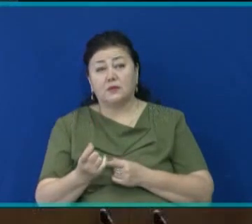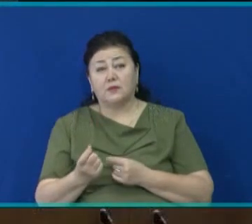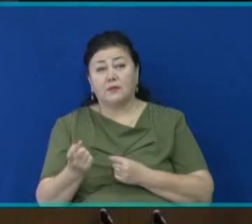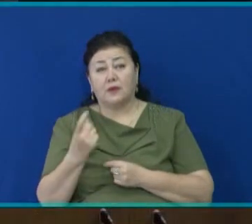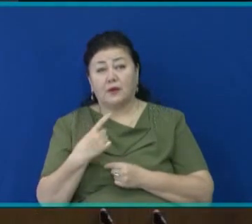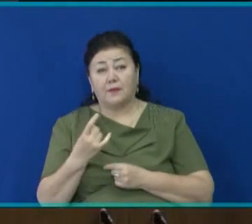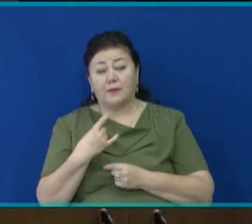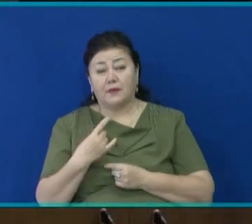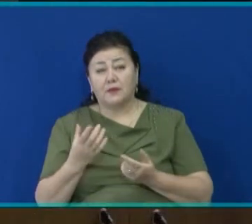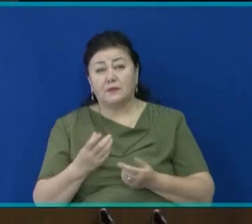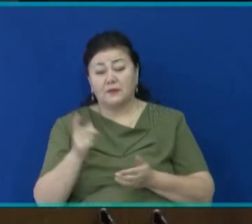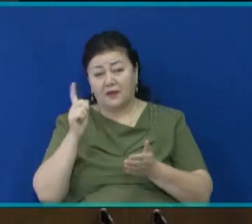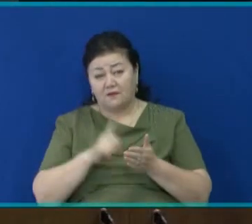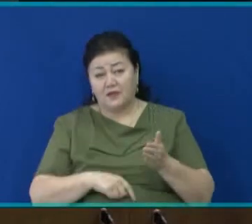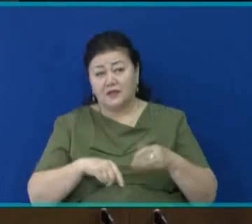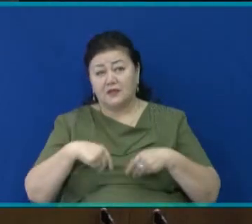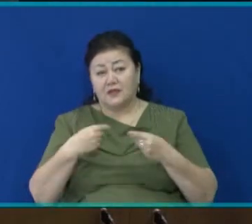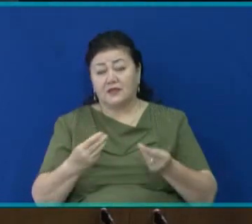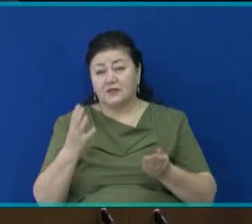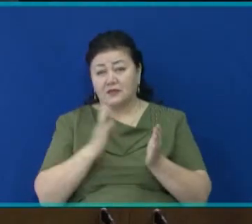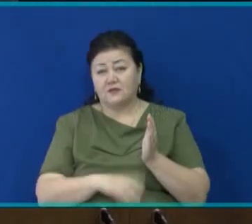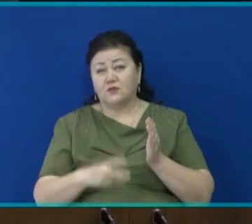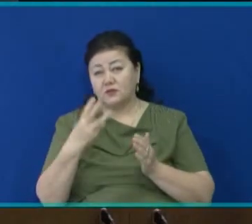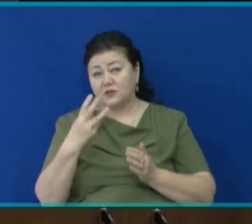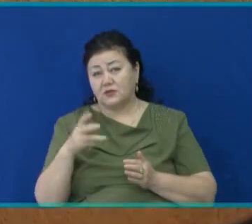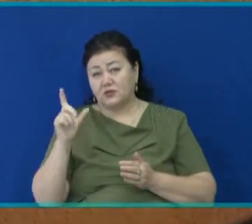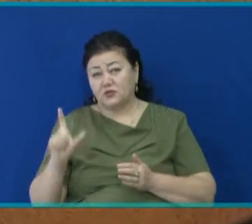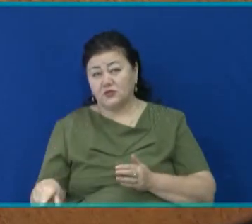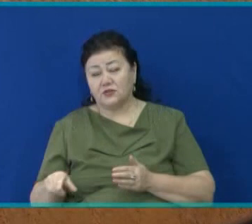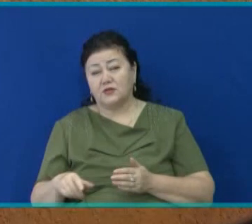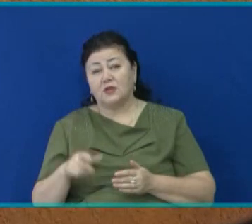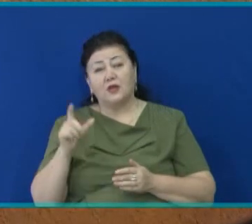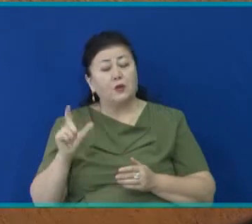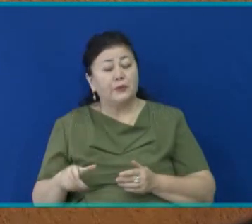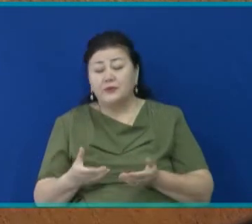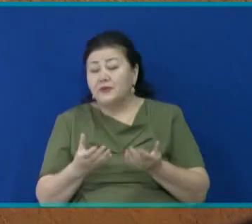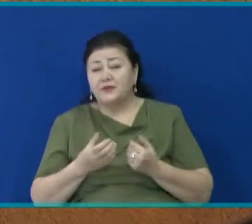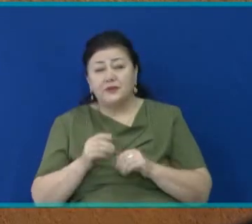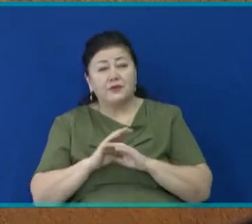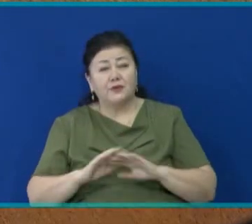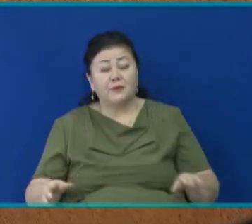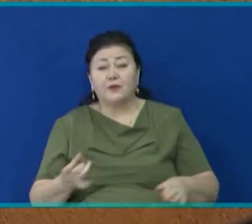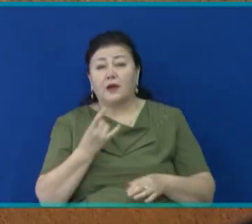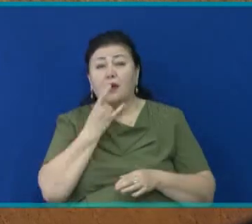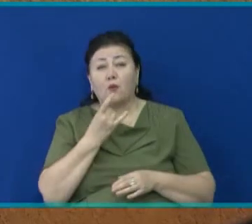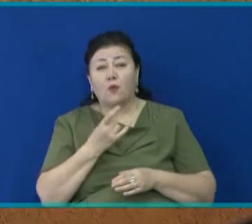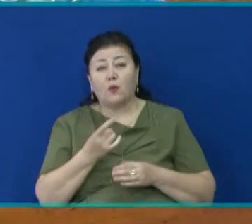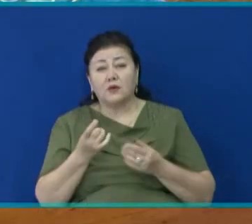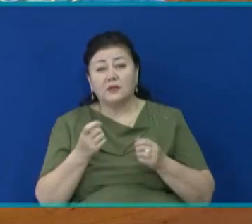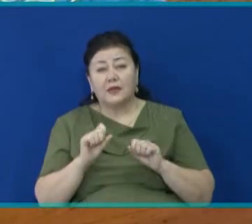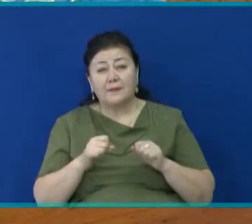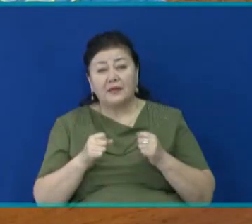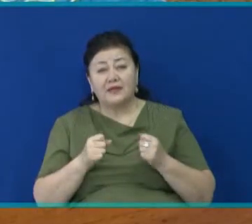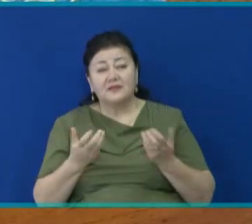мошенничества, доверились и отдали свои деньги 93 жителя Семея. В итоге граждане не получили ни обещанных пластиковых окон, ни